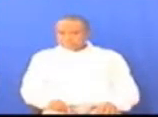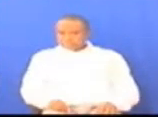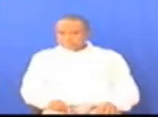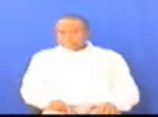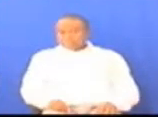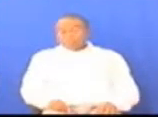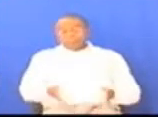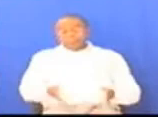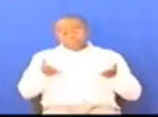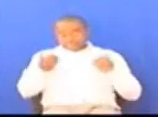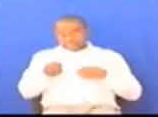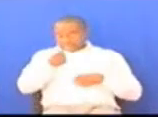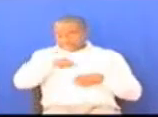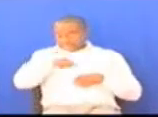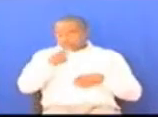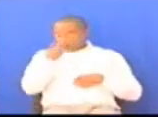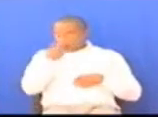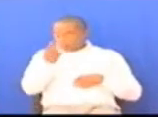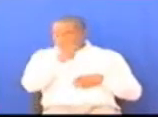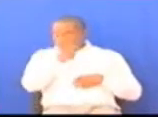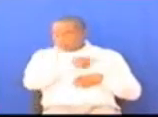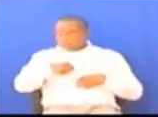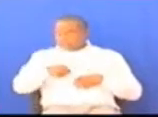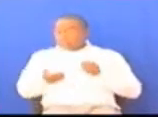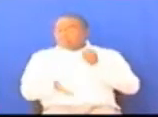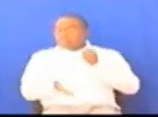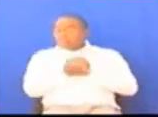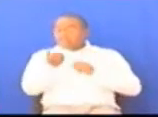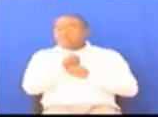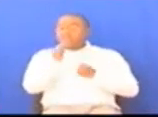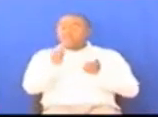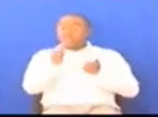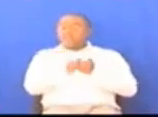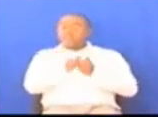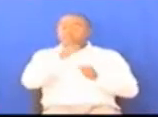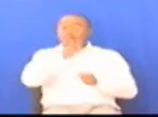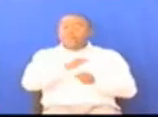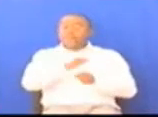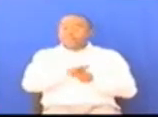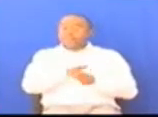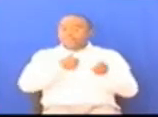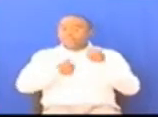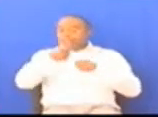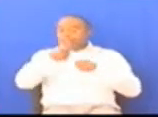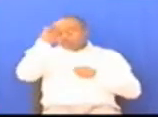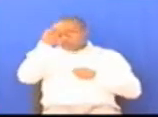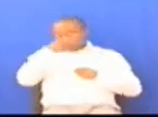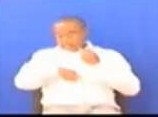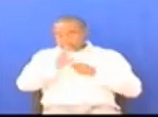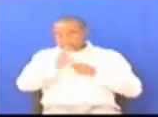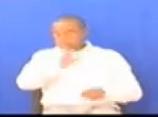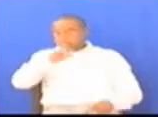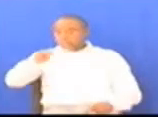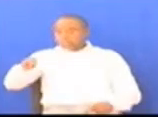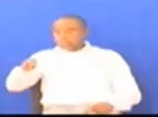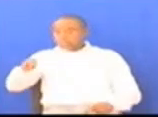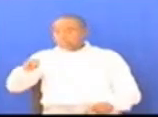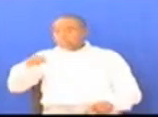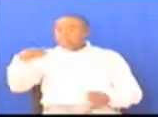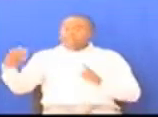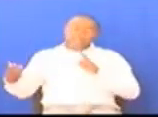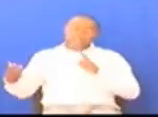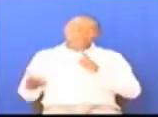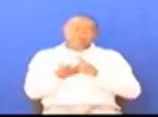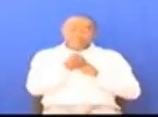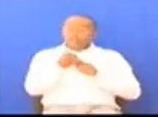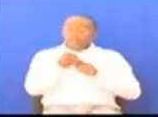kadri ambavyo tunaona Rais Magufuli anafanya mema mengi na kusifiwa, na hakika ndani ya CCM atapata warithi wazuri